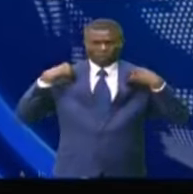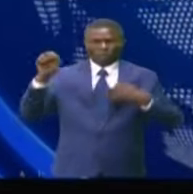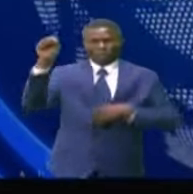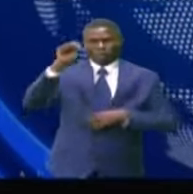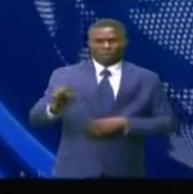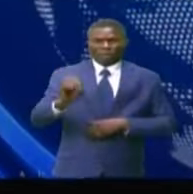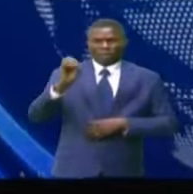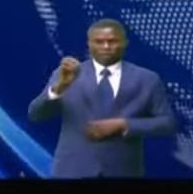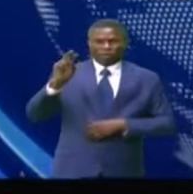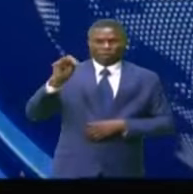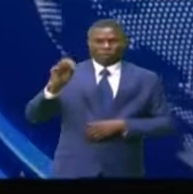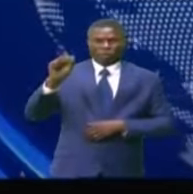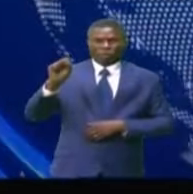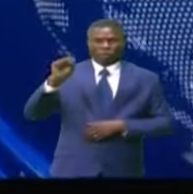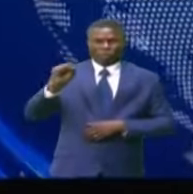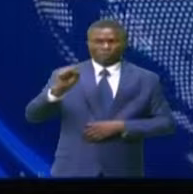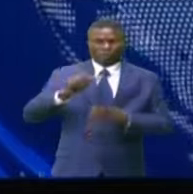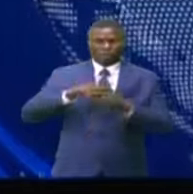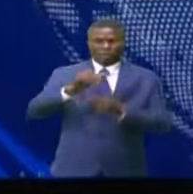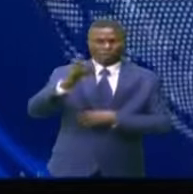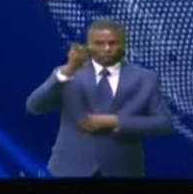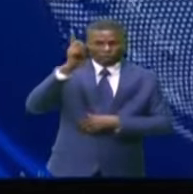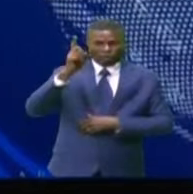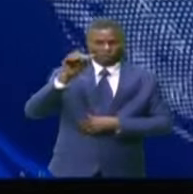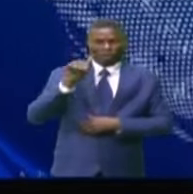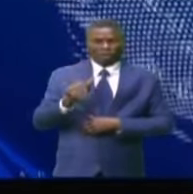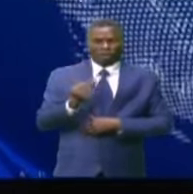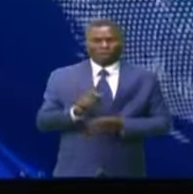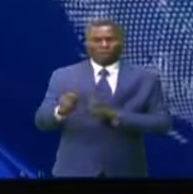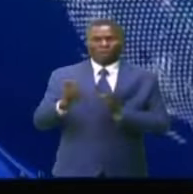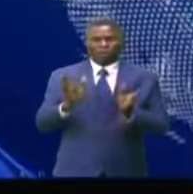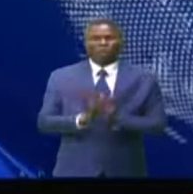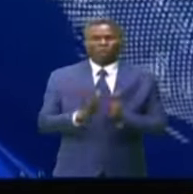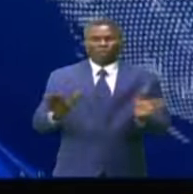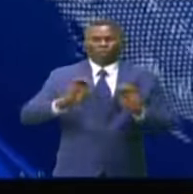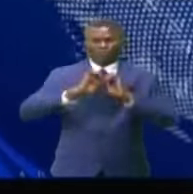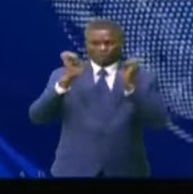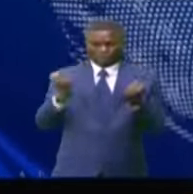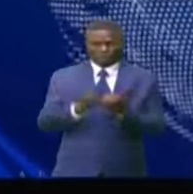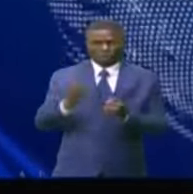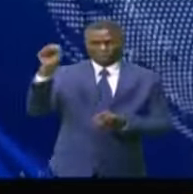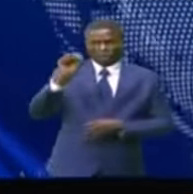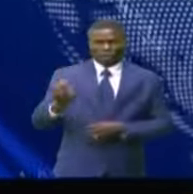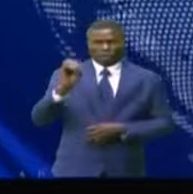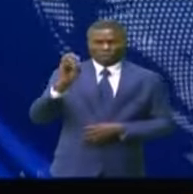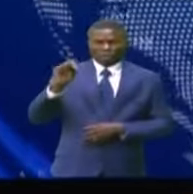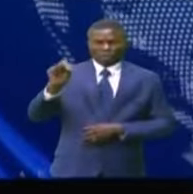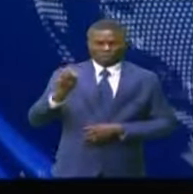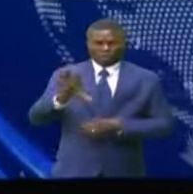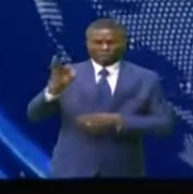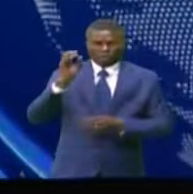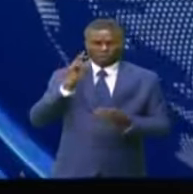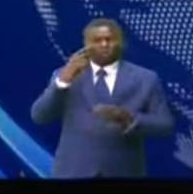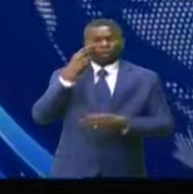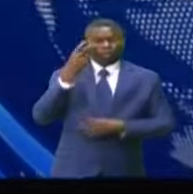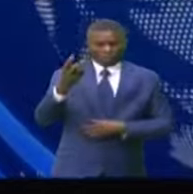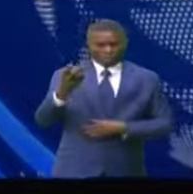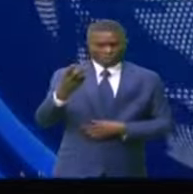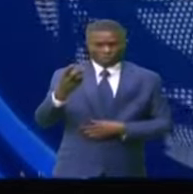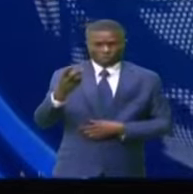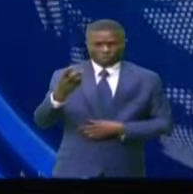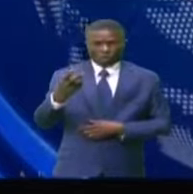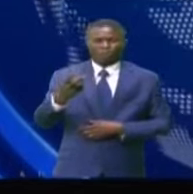pour une première sortie? Le directeur général de cette entreprise, Clément Désiré, a choisi d'aller à la rencontre de